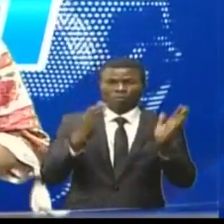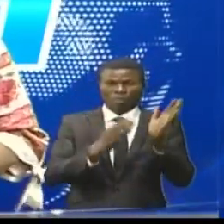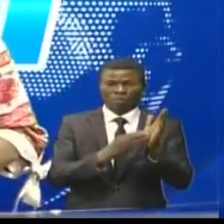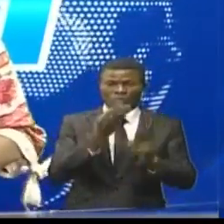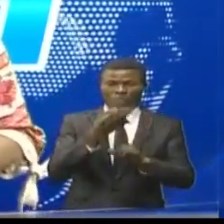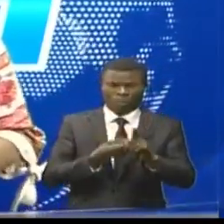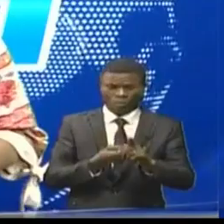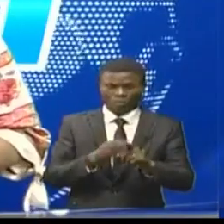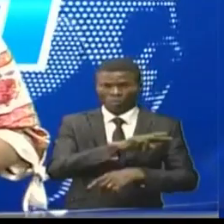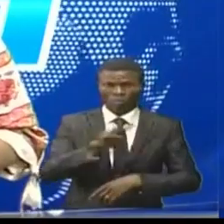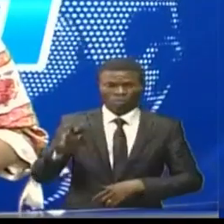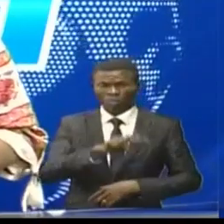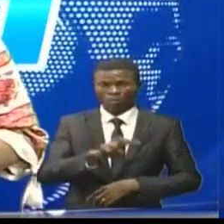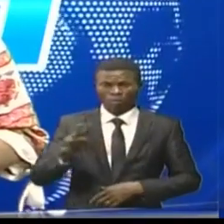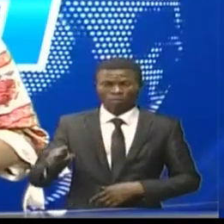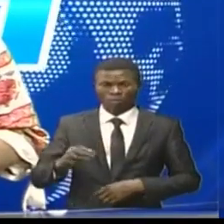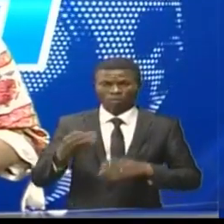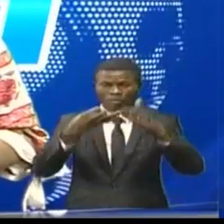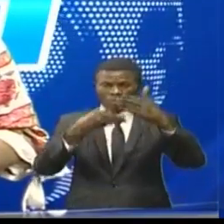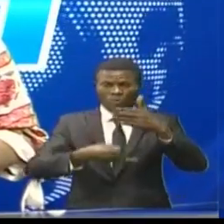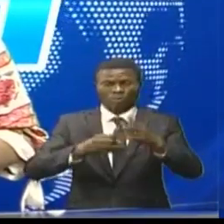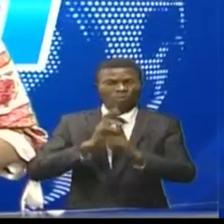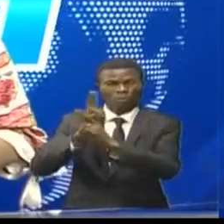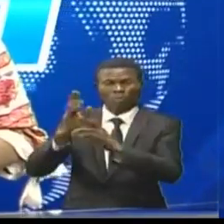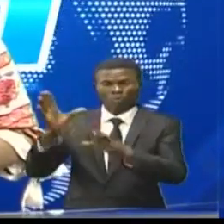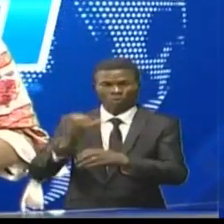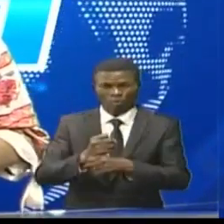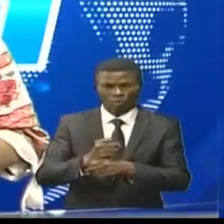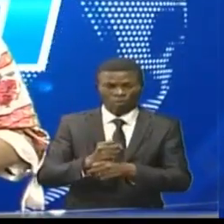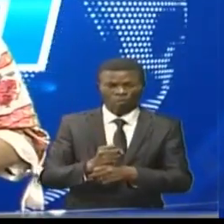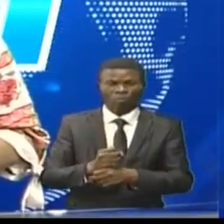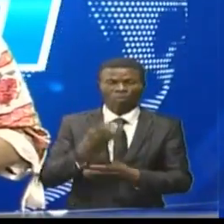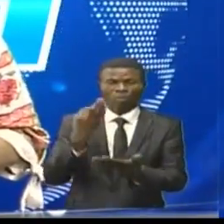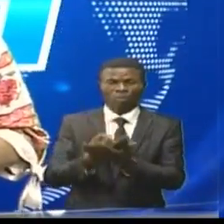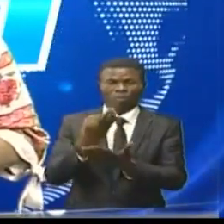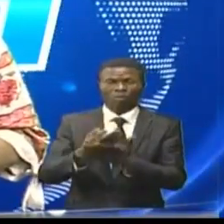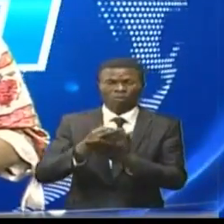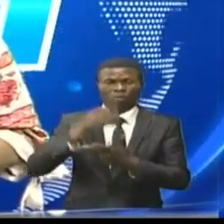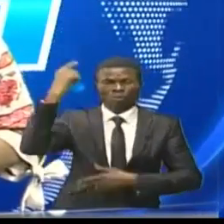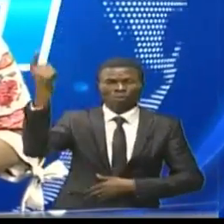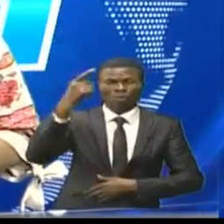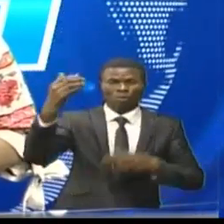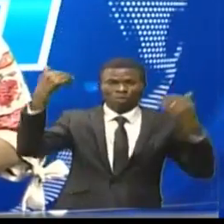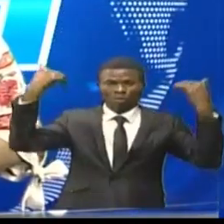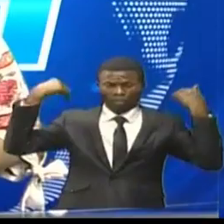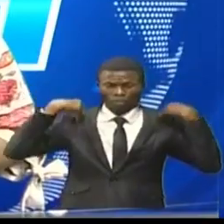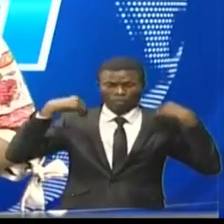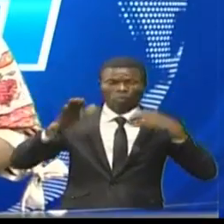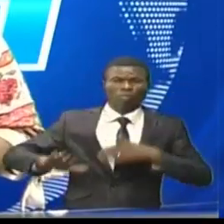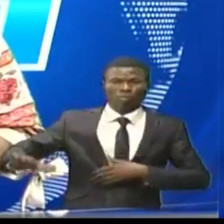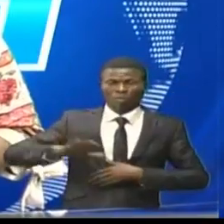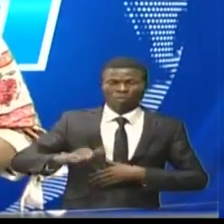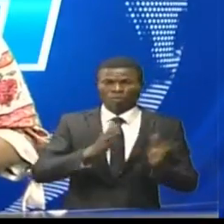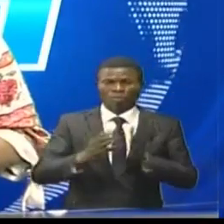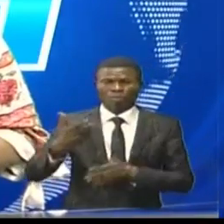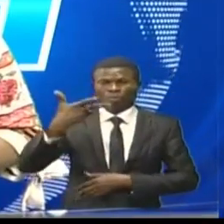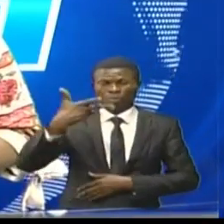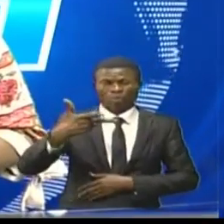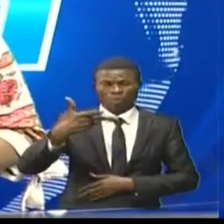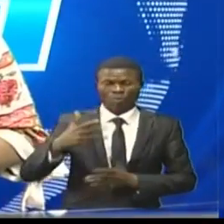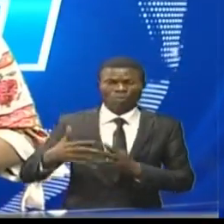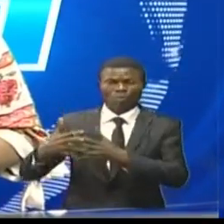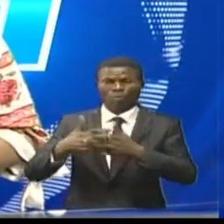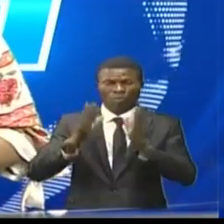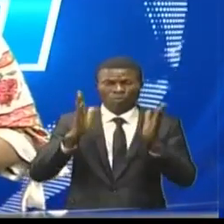2022 en prélude de la 7e restitution des ressources du Fonds mondial des chefs d'État prévue demain mercredi à New York sous